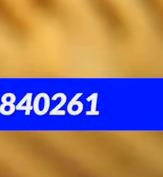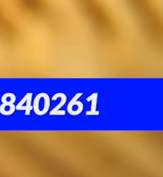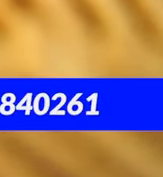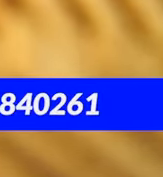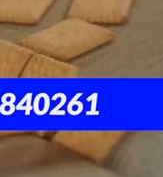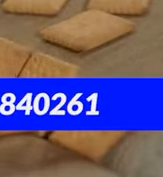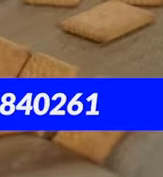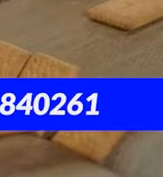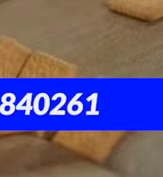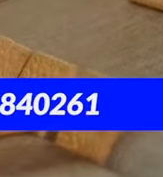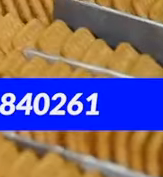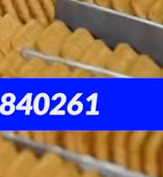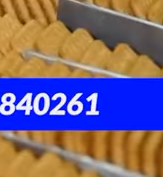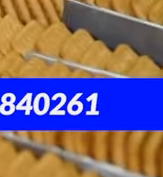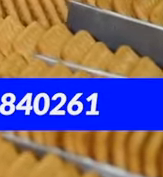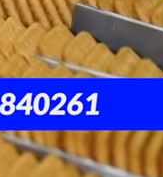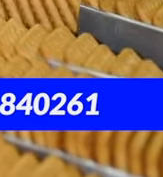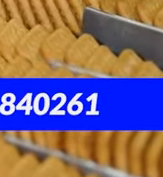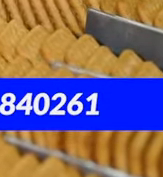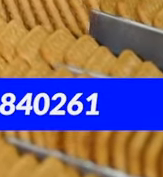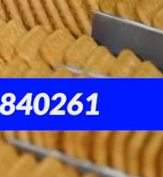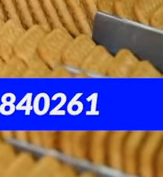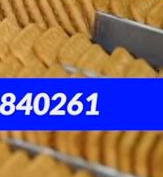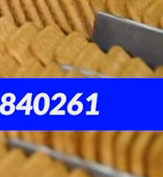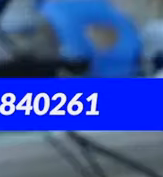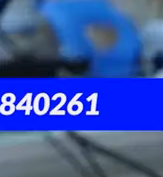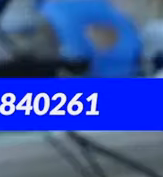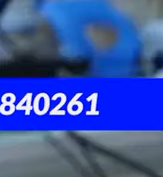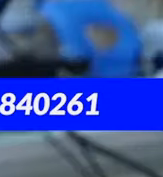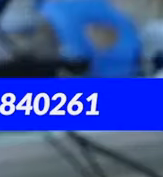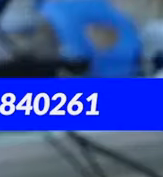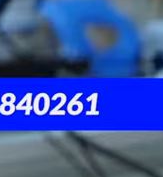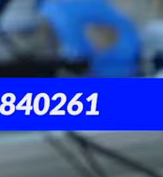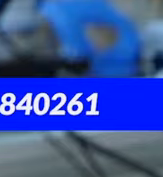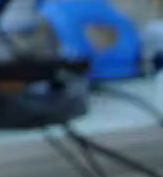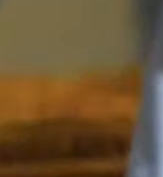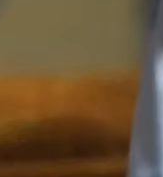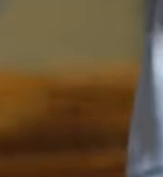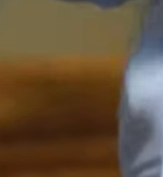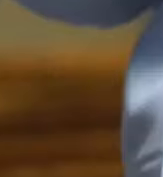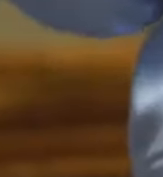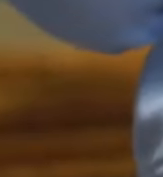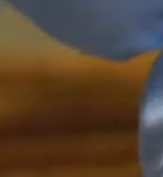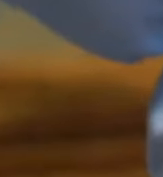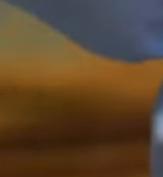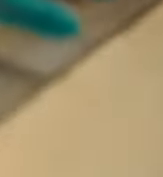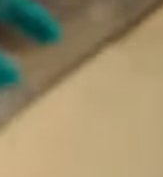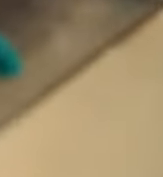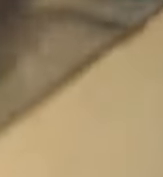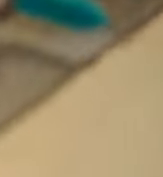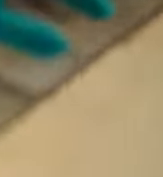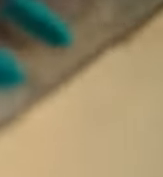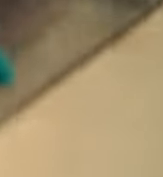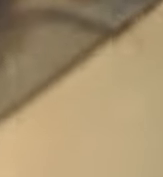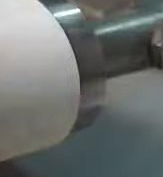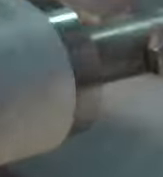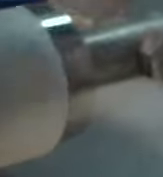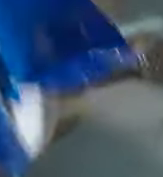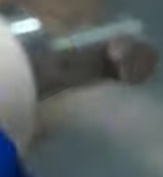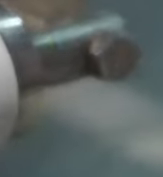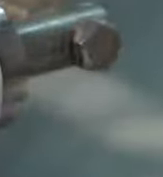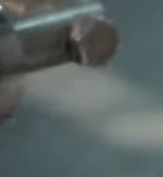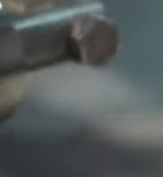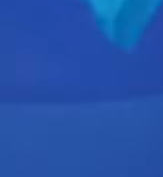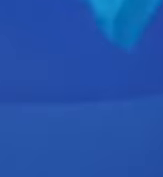na uhakika wa bidhaa yetu. Zina uwezo wa kutosheleza soko letu la ndani na pia zinapatikana